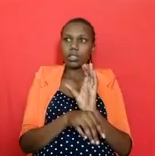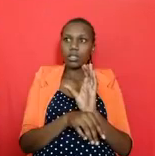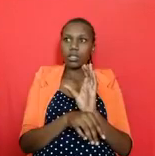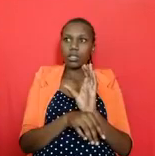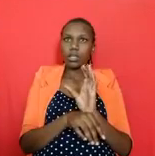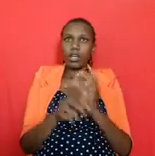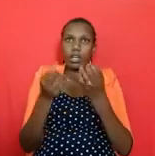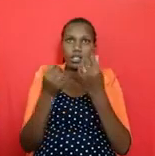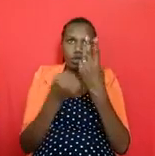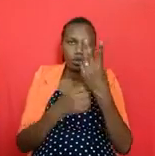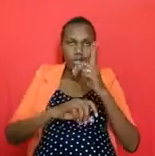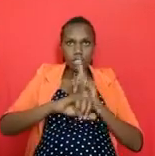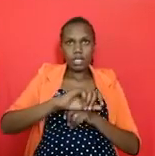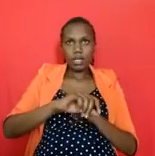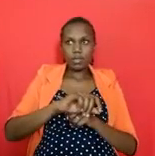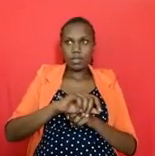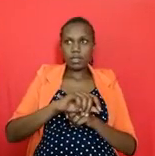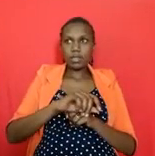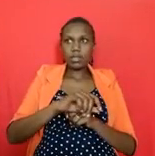maita mere